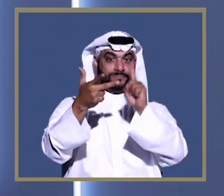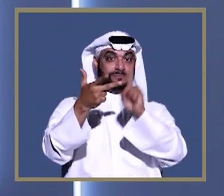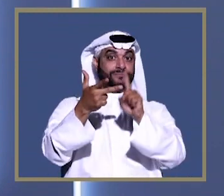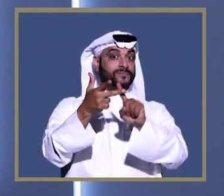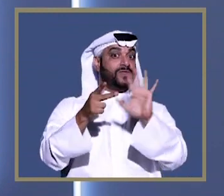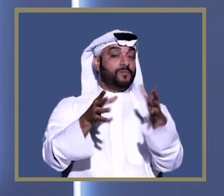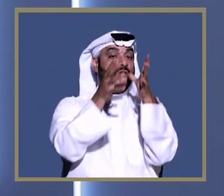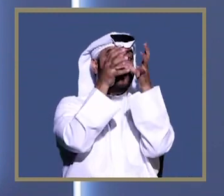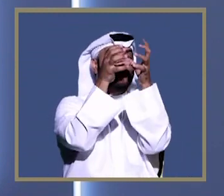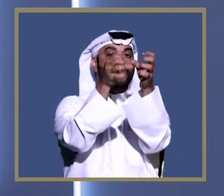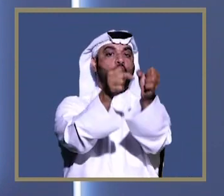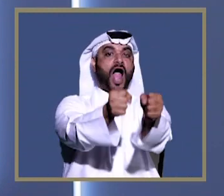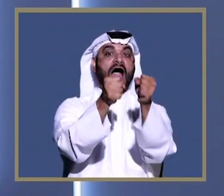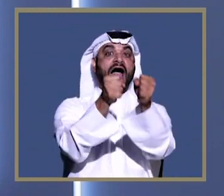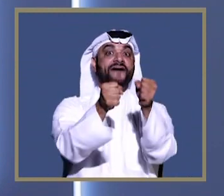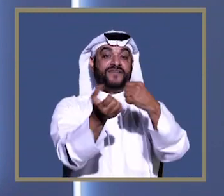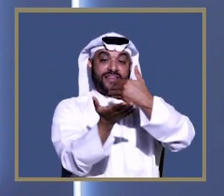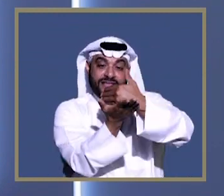المحافظة على